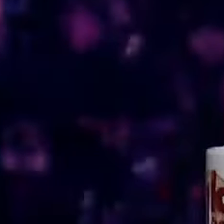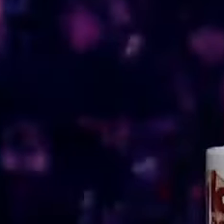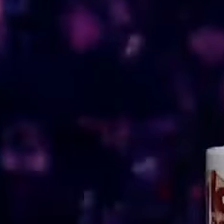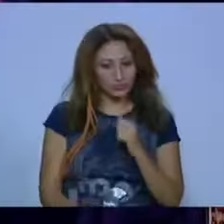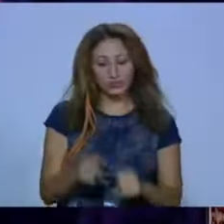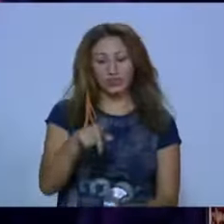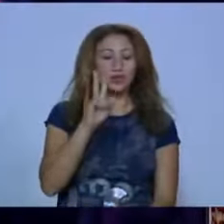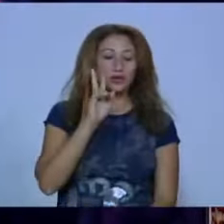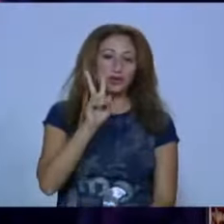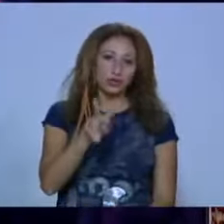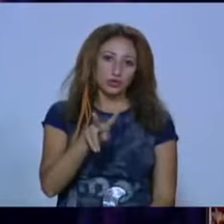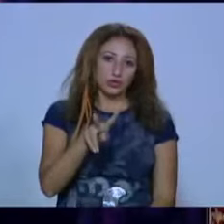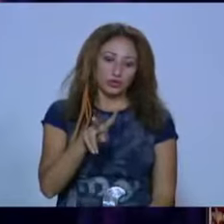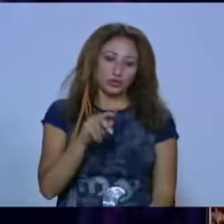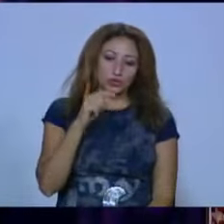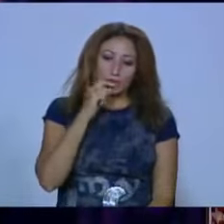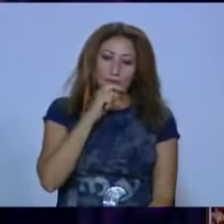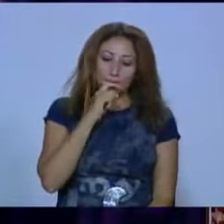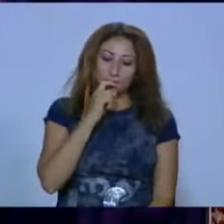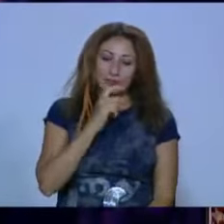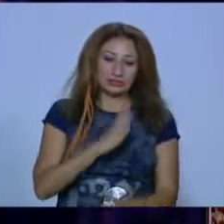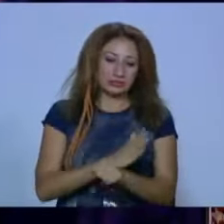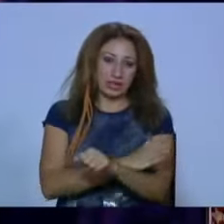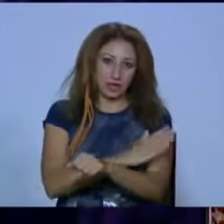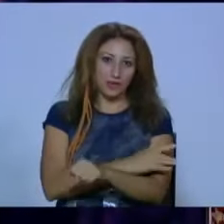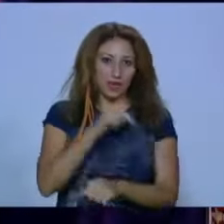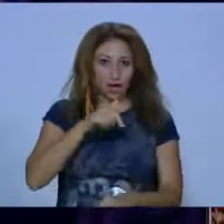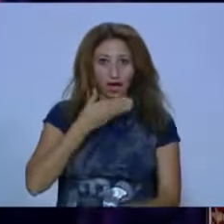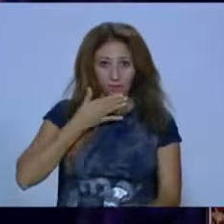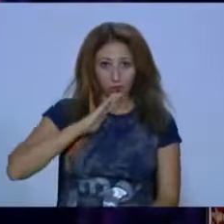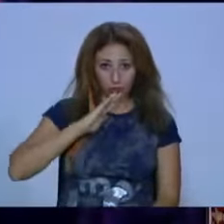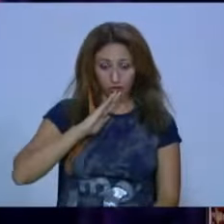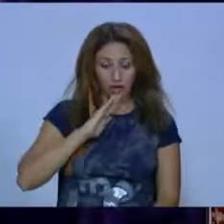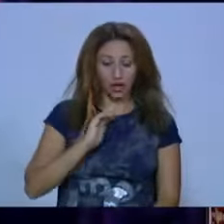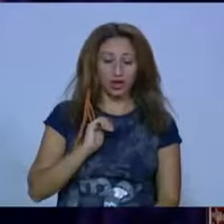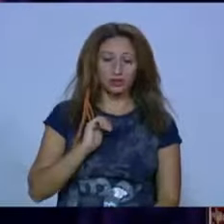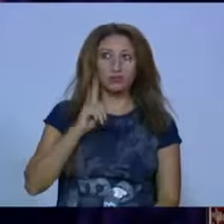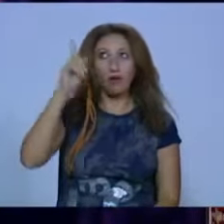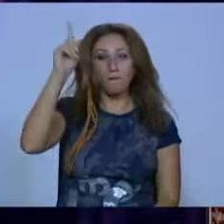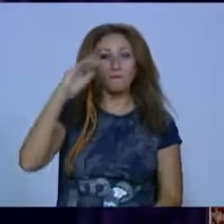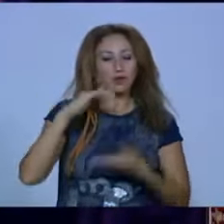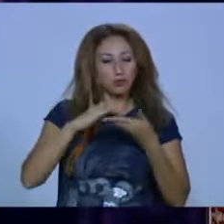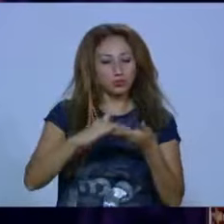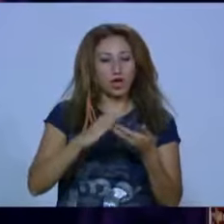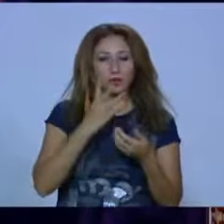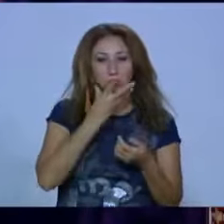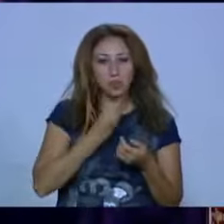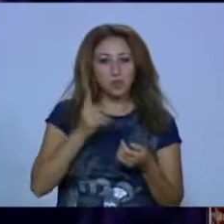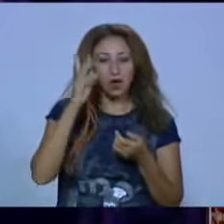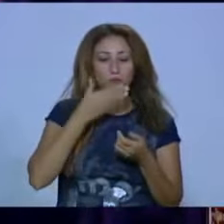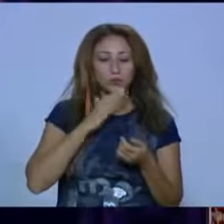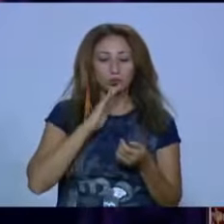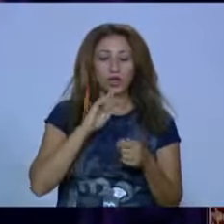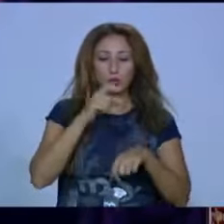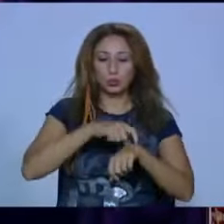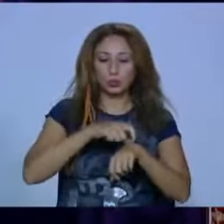زي ما شفتم حضراتكم جمانة حالتها كانت تعبانة قوي، الحمد لله بفضل ربنا سبحانه وتعالى والدكتور